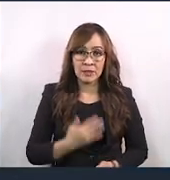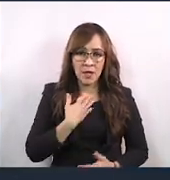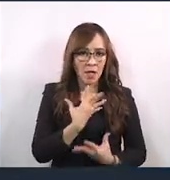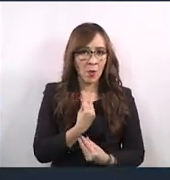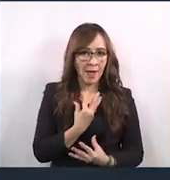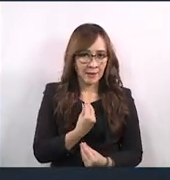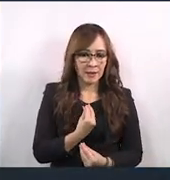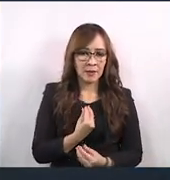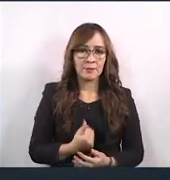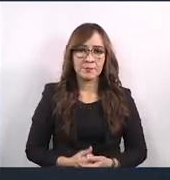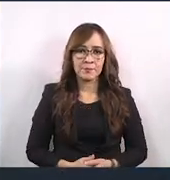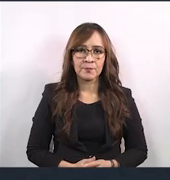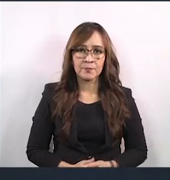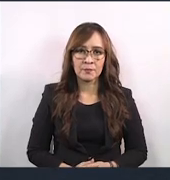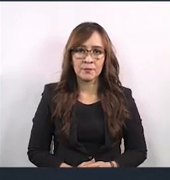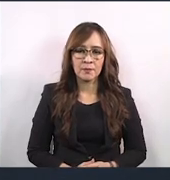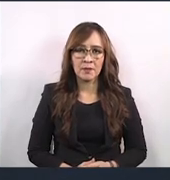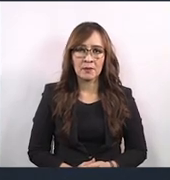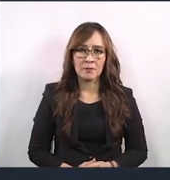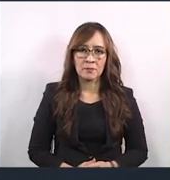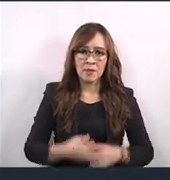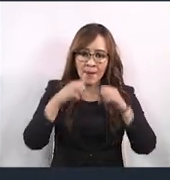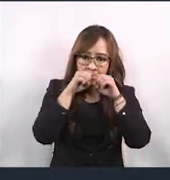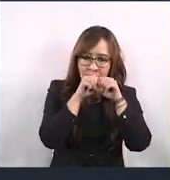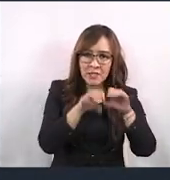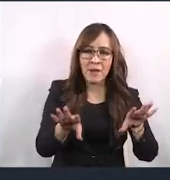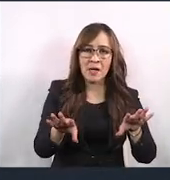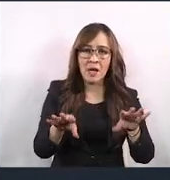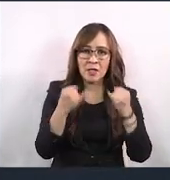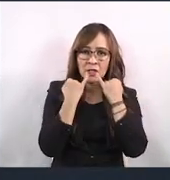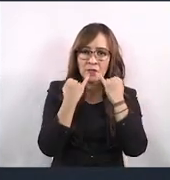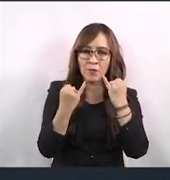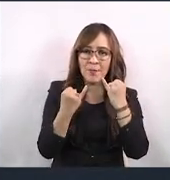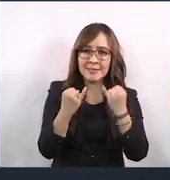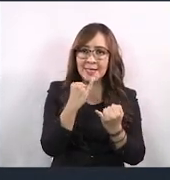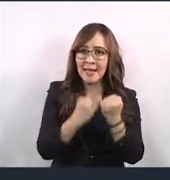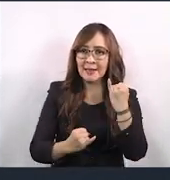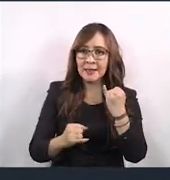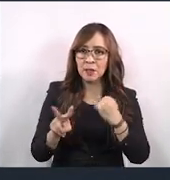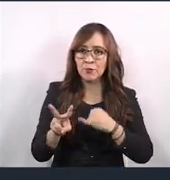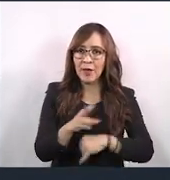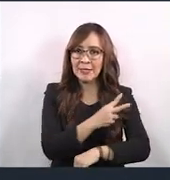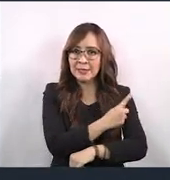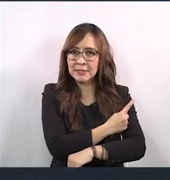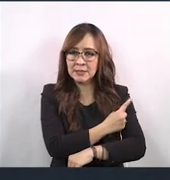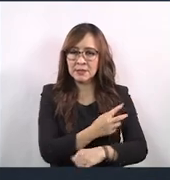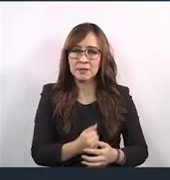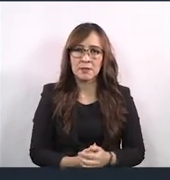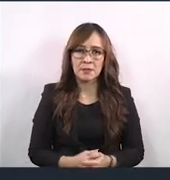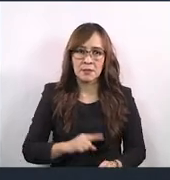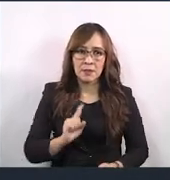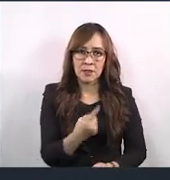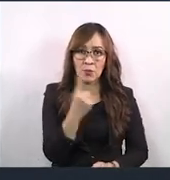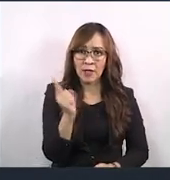Kwartir misalnya Hai penyebaran berita berita anti-vaksin lain Hai